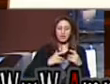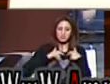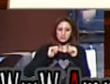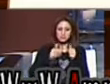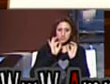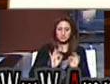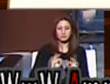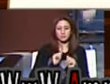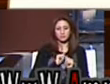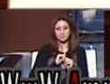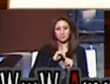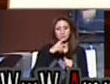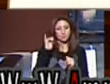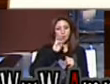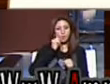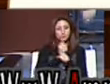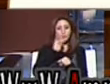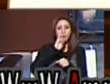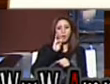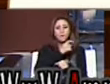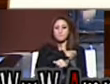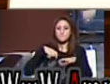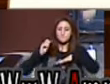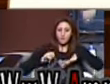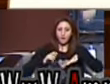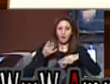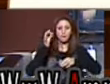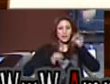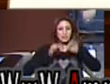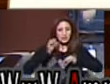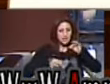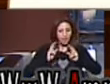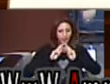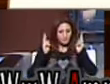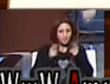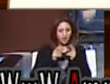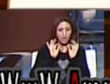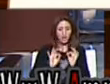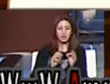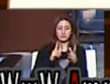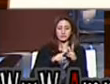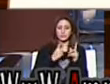الغضب من شباب النيابه العامه، هم لديهم اسبابهم، وكان